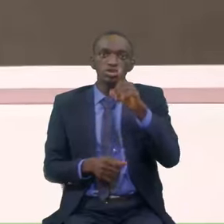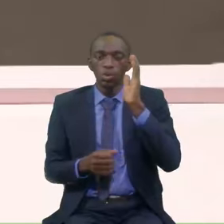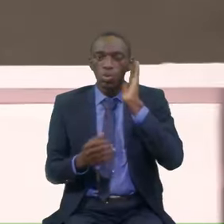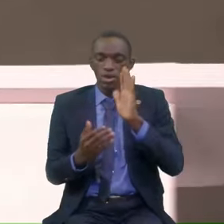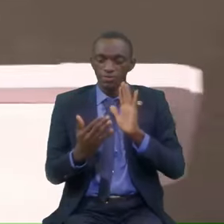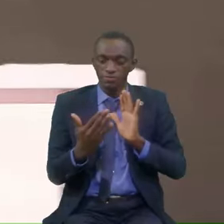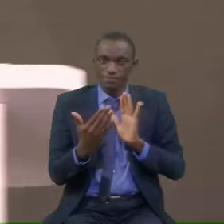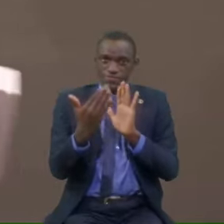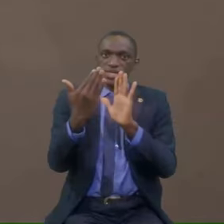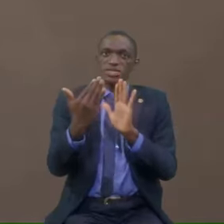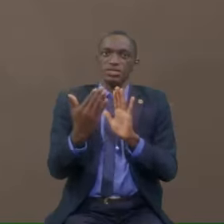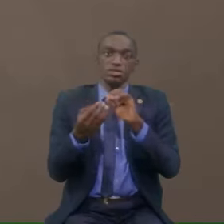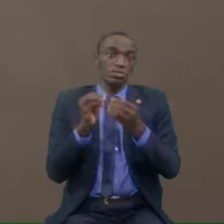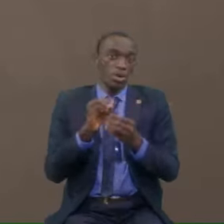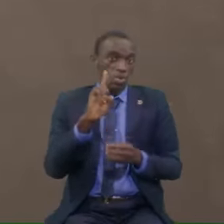Premièrement,